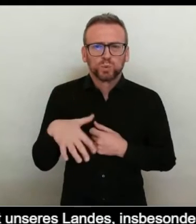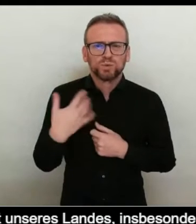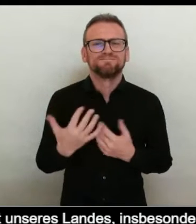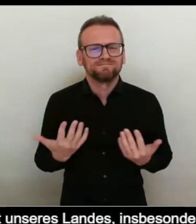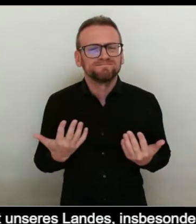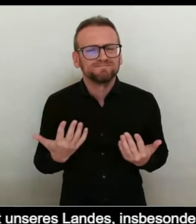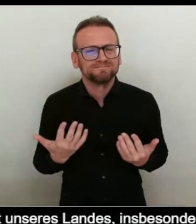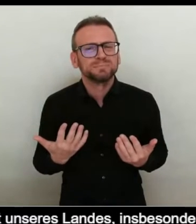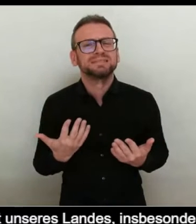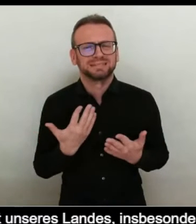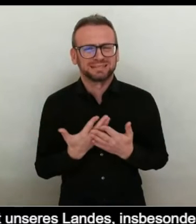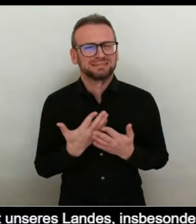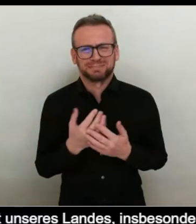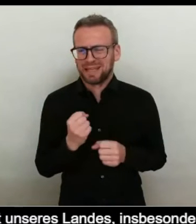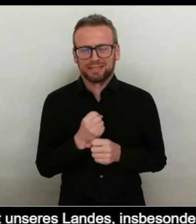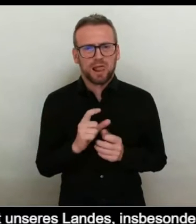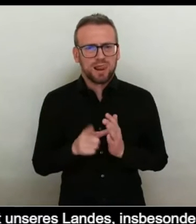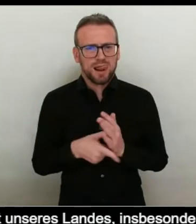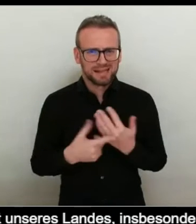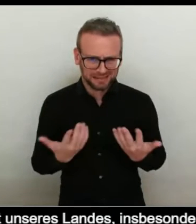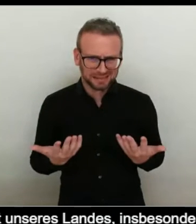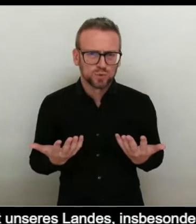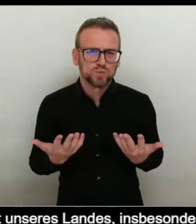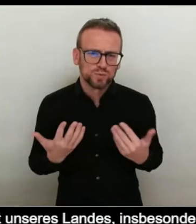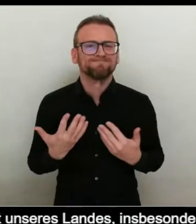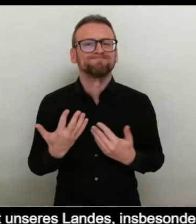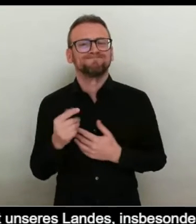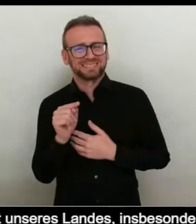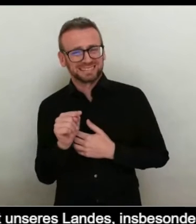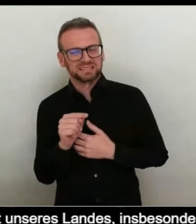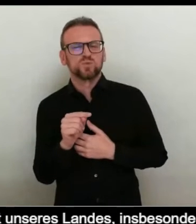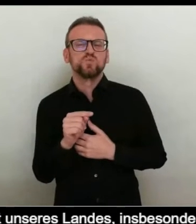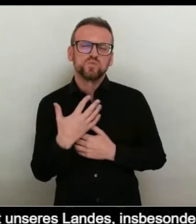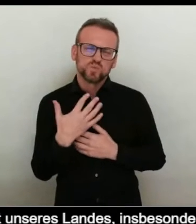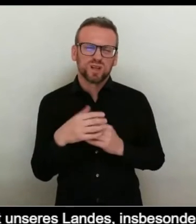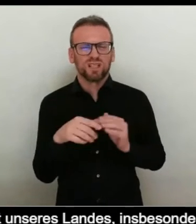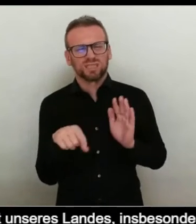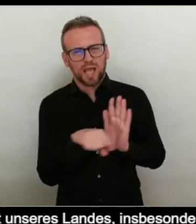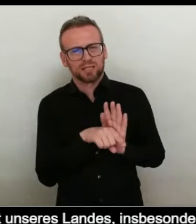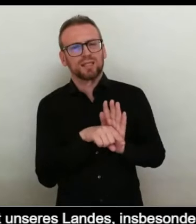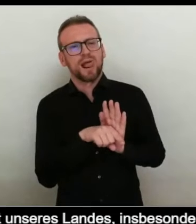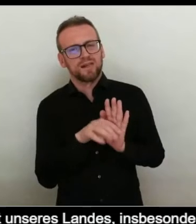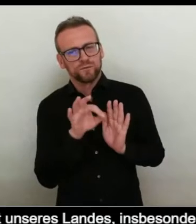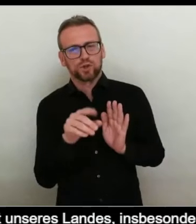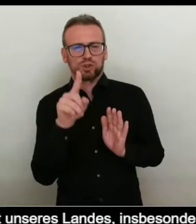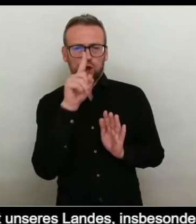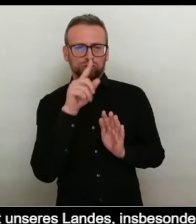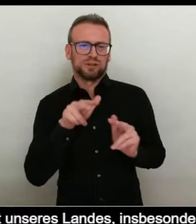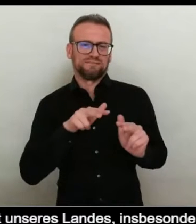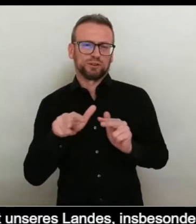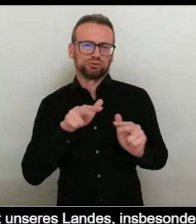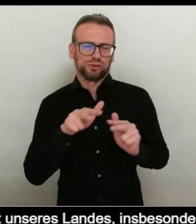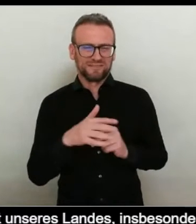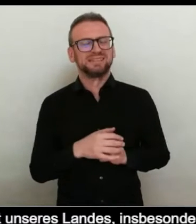Und deswegen haben wir die gemeinsame Erzeugung, rasch gehandelt werden muss, nicht mit schönen Worten, sondern mit klaren Konzepten. Wir brauchen eine wirksame,